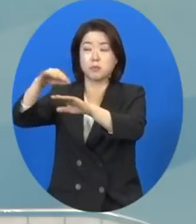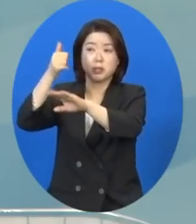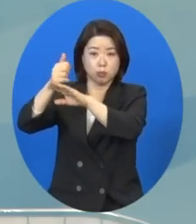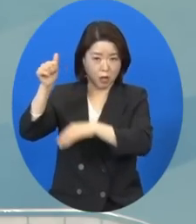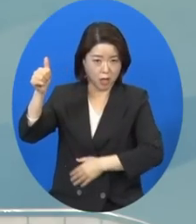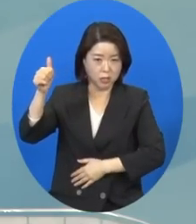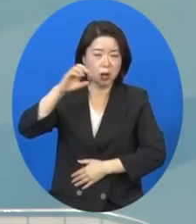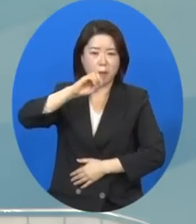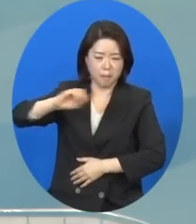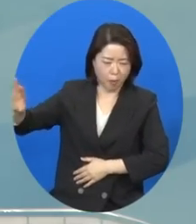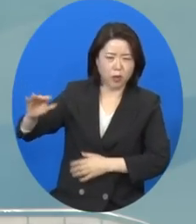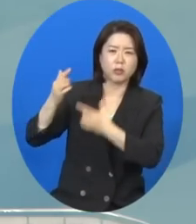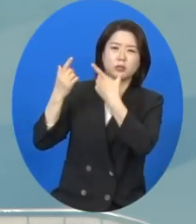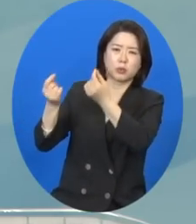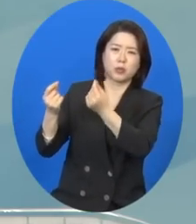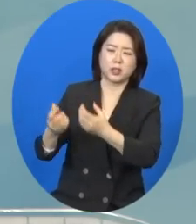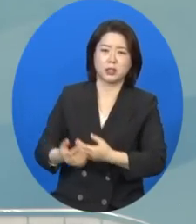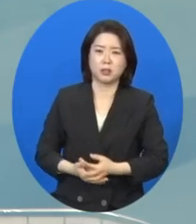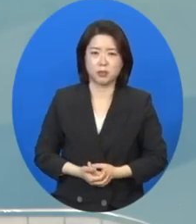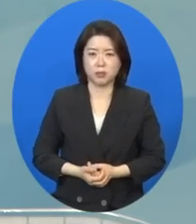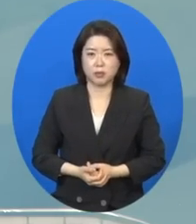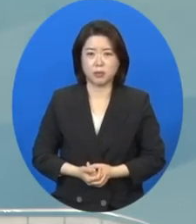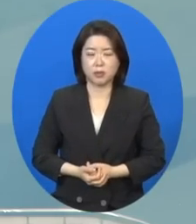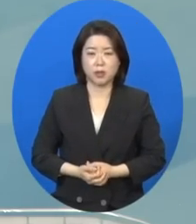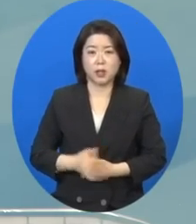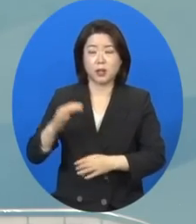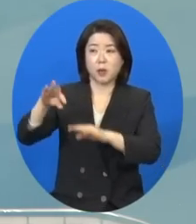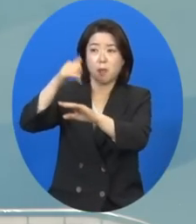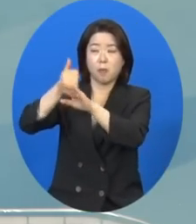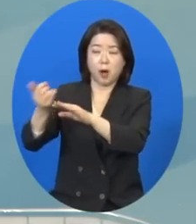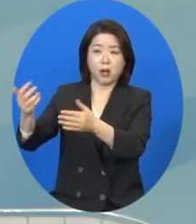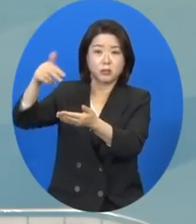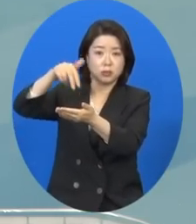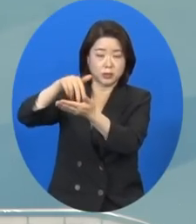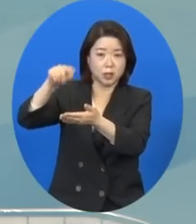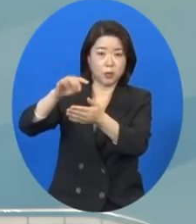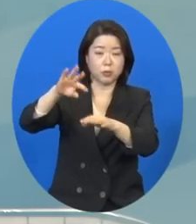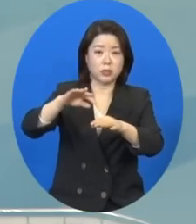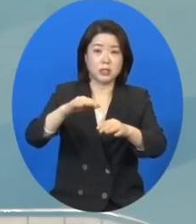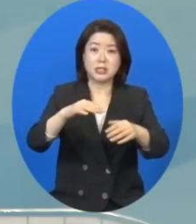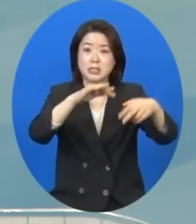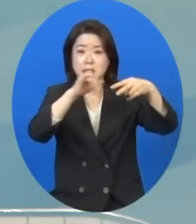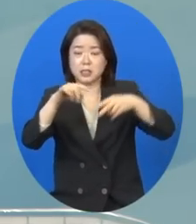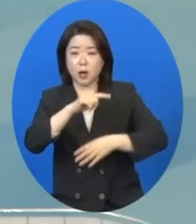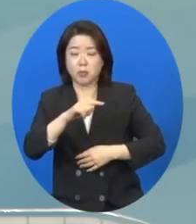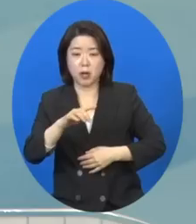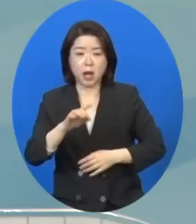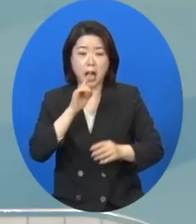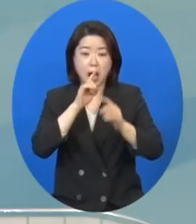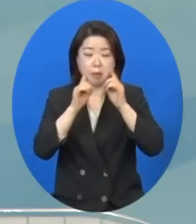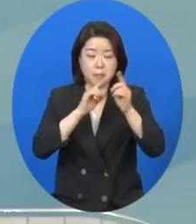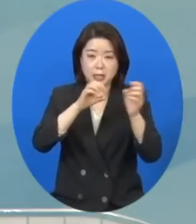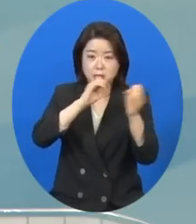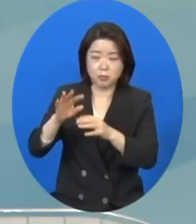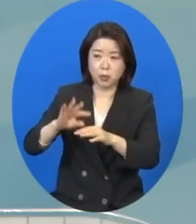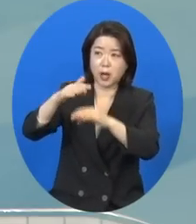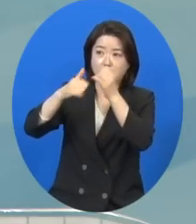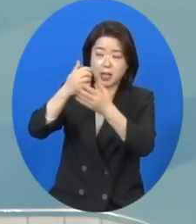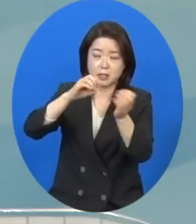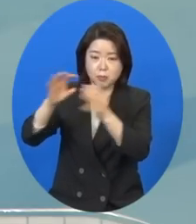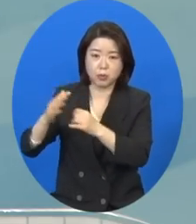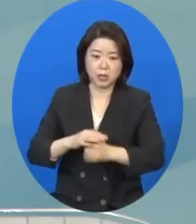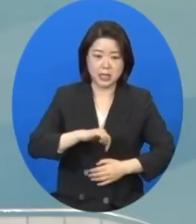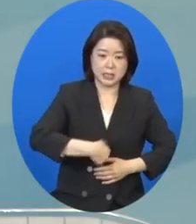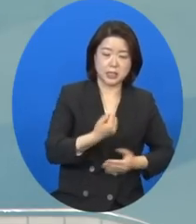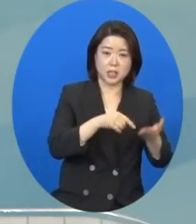왕을 버리기 시작했습니다 왕으로 세워진 사울을 어떻게 했습니까 말씀을 버렸죠 하나님을 버리고 자신을 위한